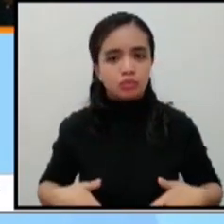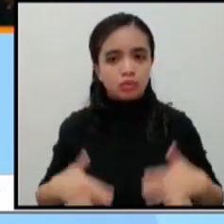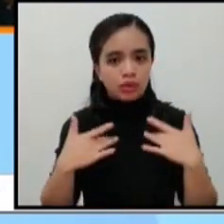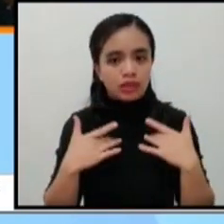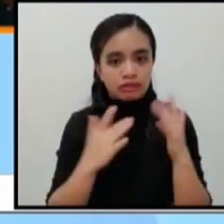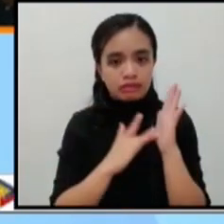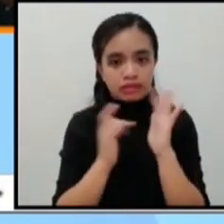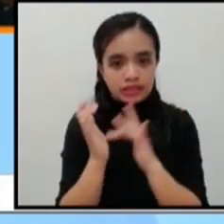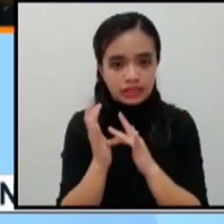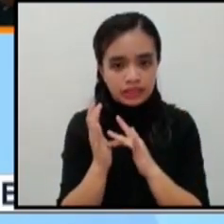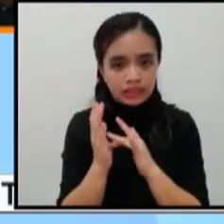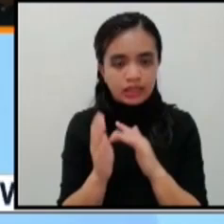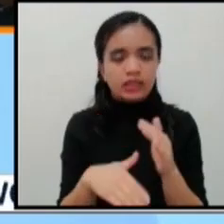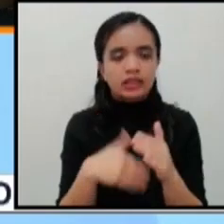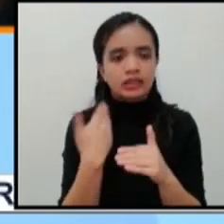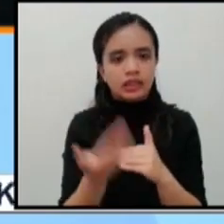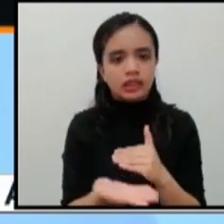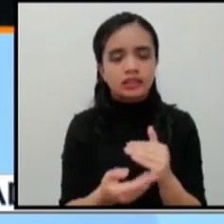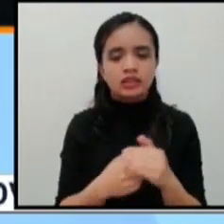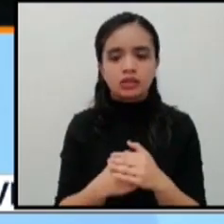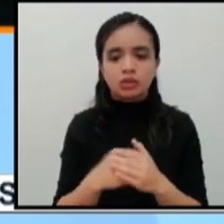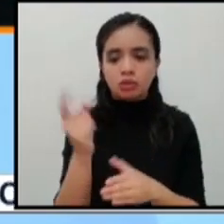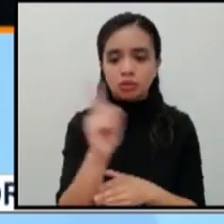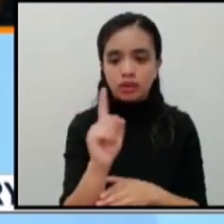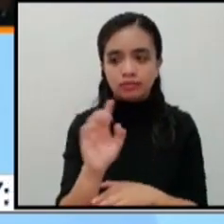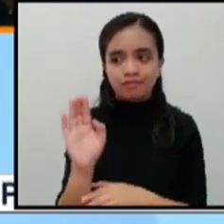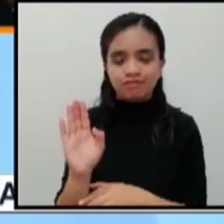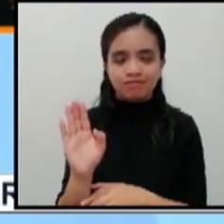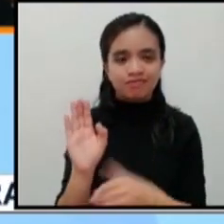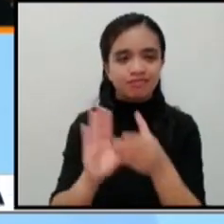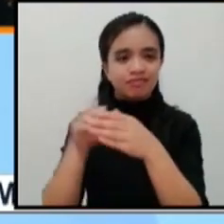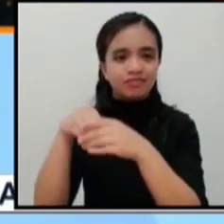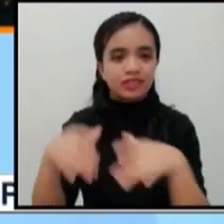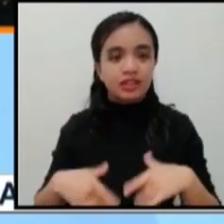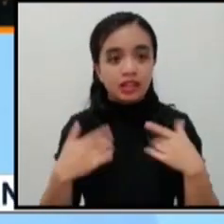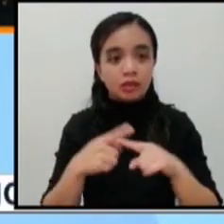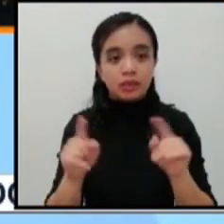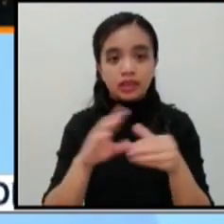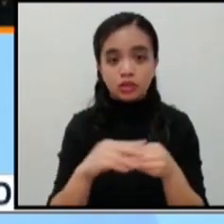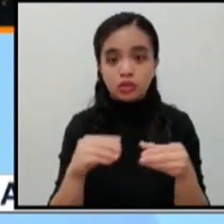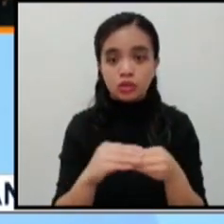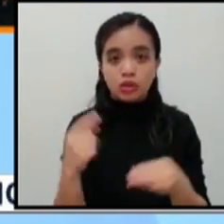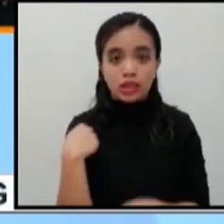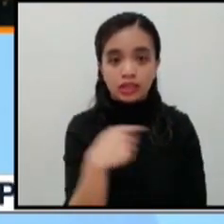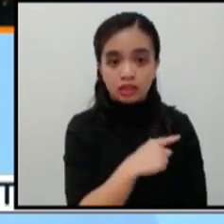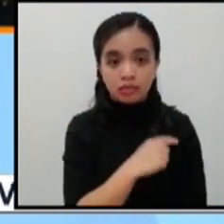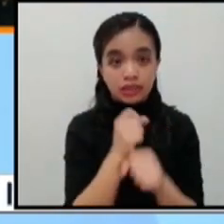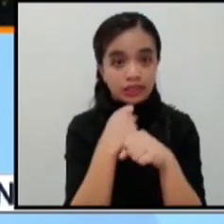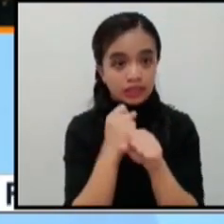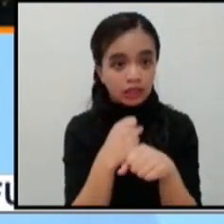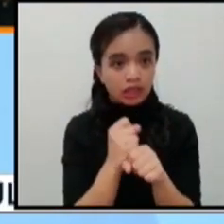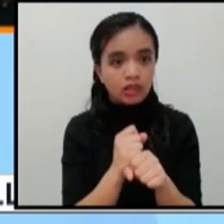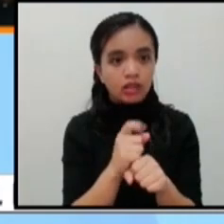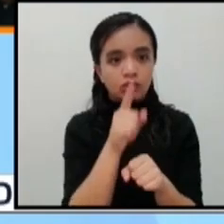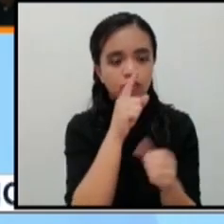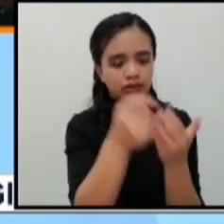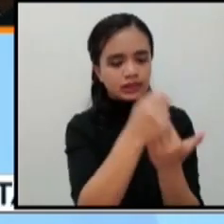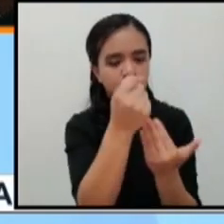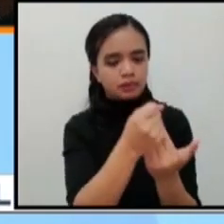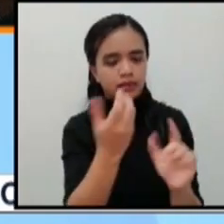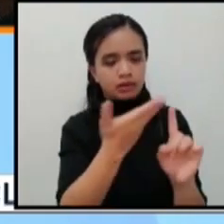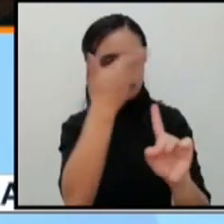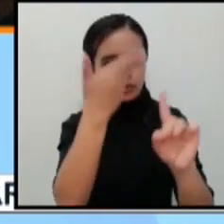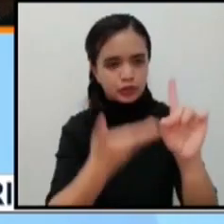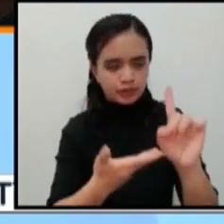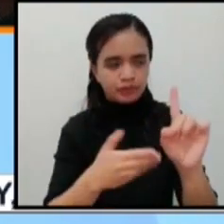pumapasok tayo doon sa buhay niya. Pero ngayon sa istorya itong ginawa namin ay talagang ordinaryong tao at kung paano si Jesus